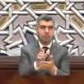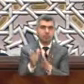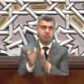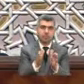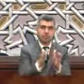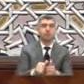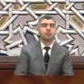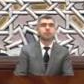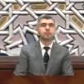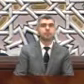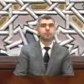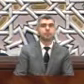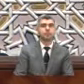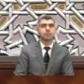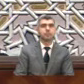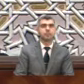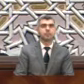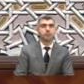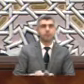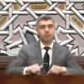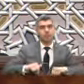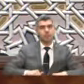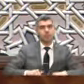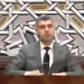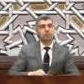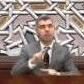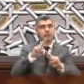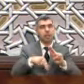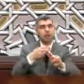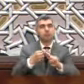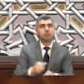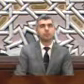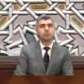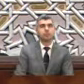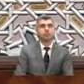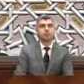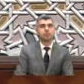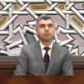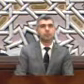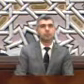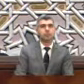شكرا سيده النائبه. سيد الوزير لكم شكون اللي بقى؟